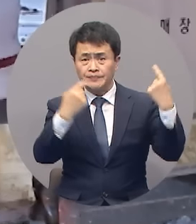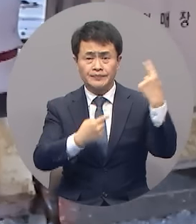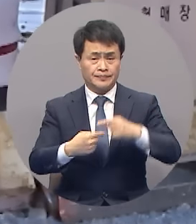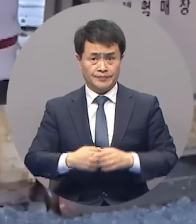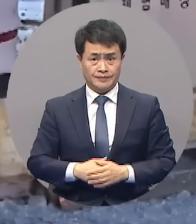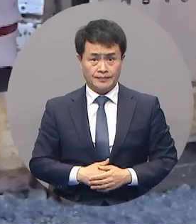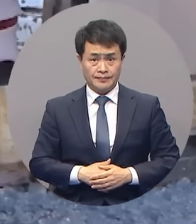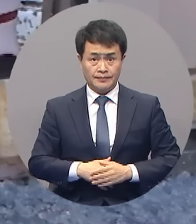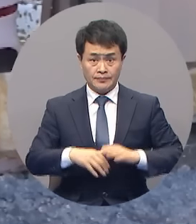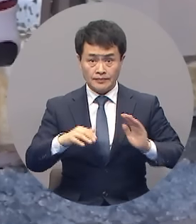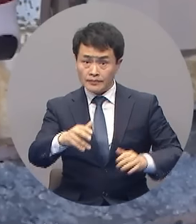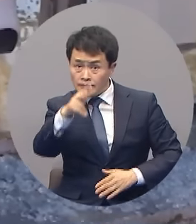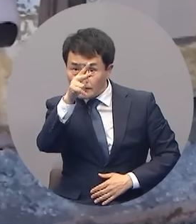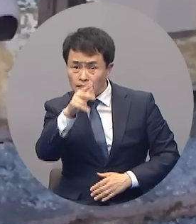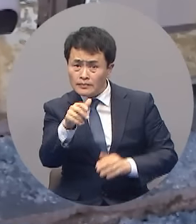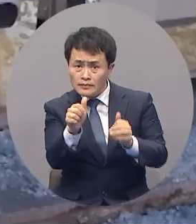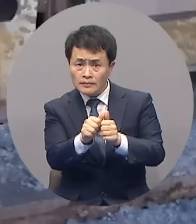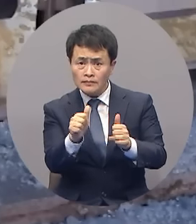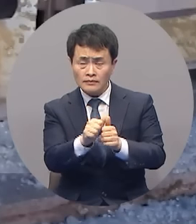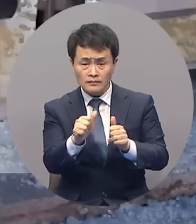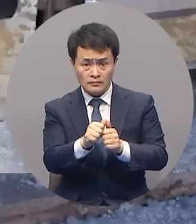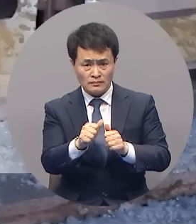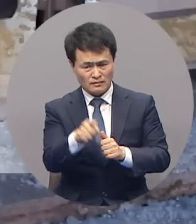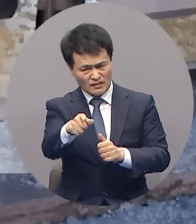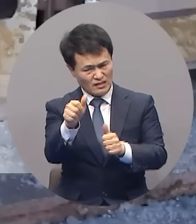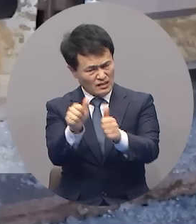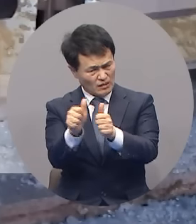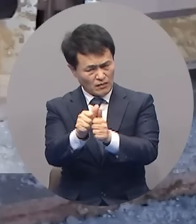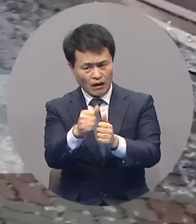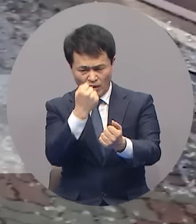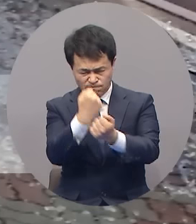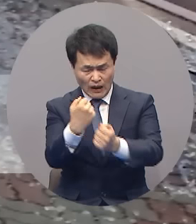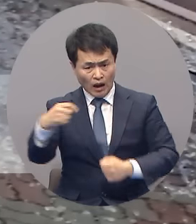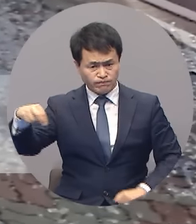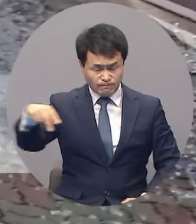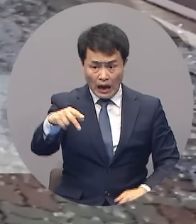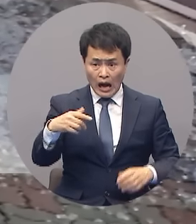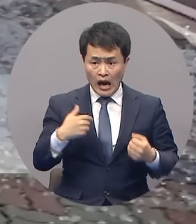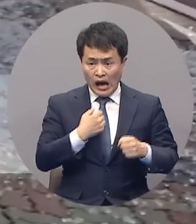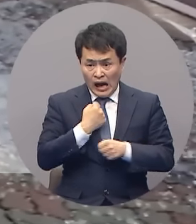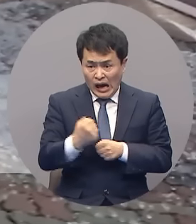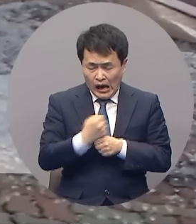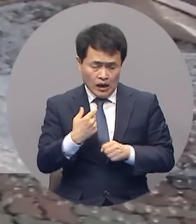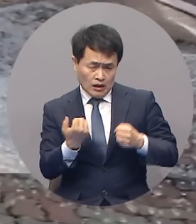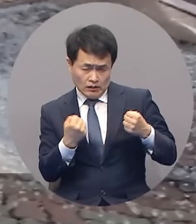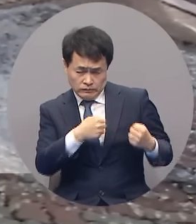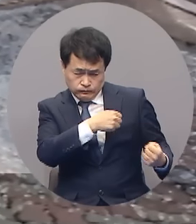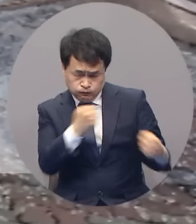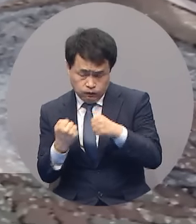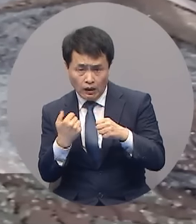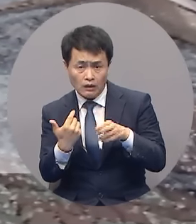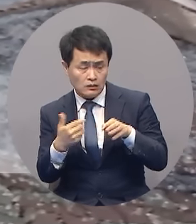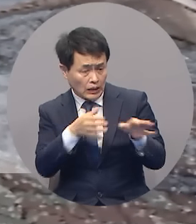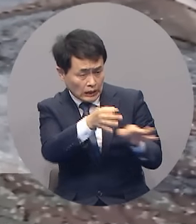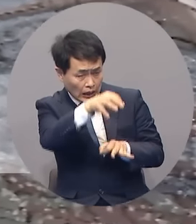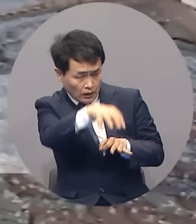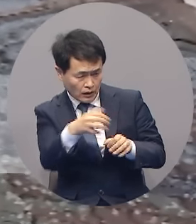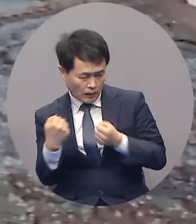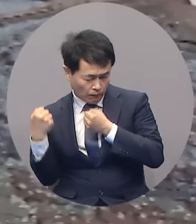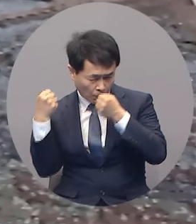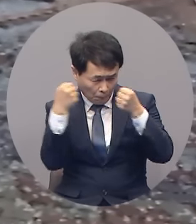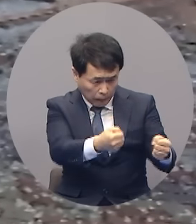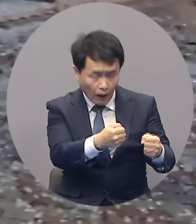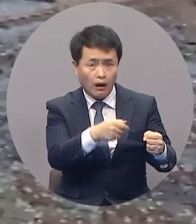다쳤습니다. 경찰은 이 남성이 무단 횡단을 하면서 운전자가 이를 피하려다 사고를 낸 것으로 보고 정확한